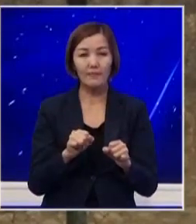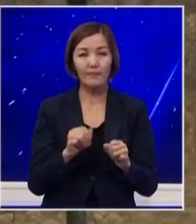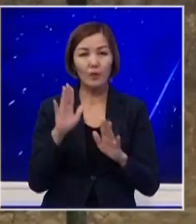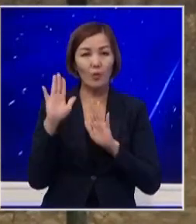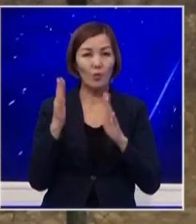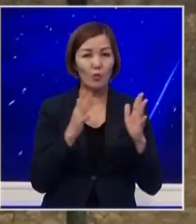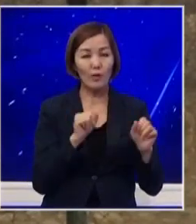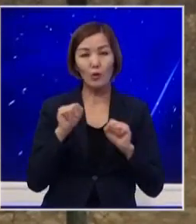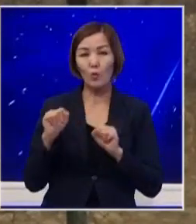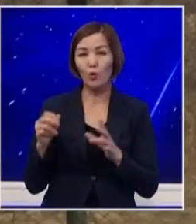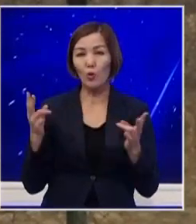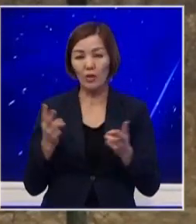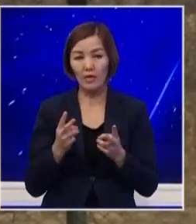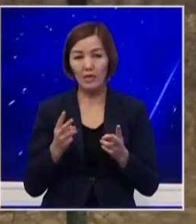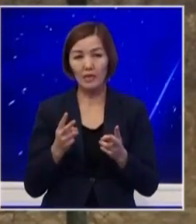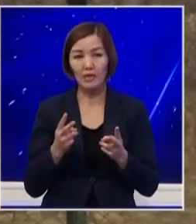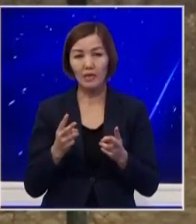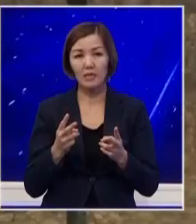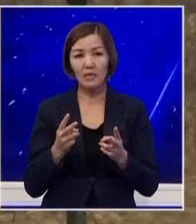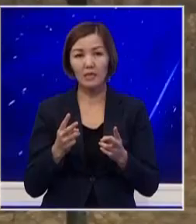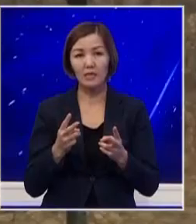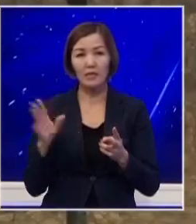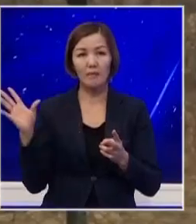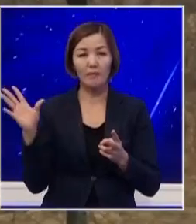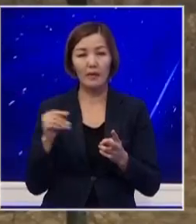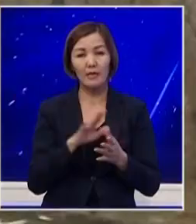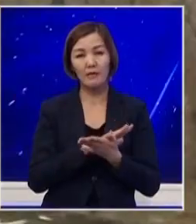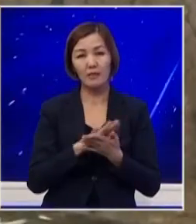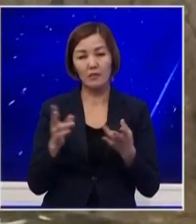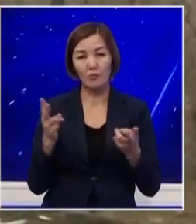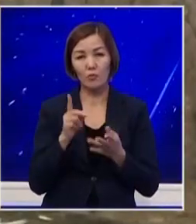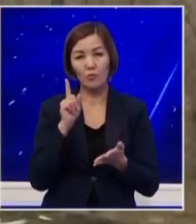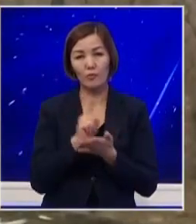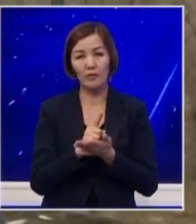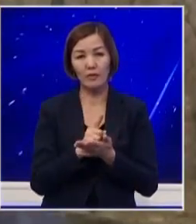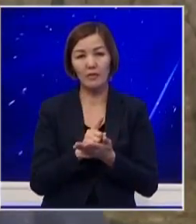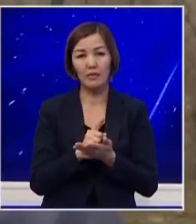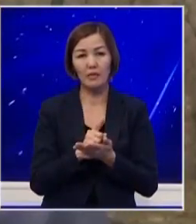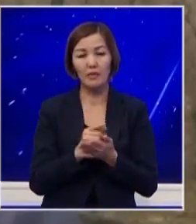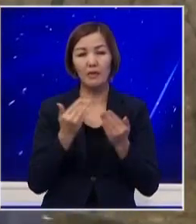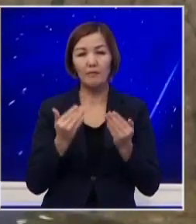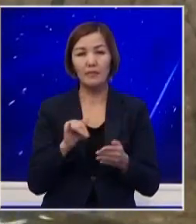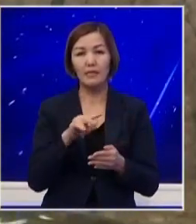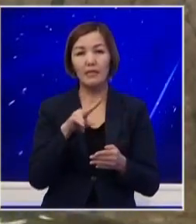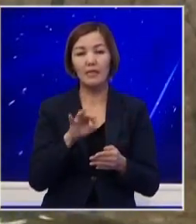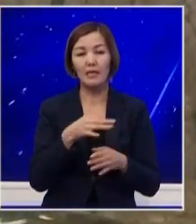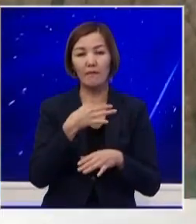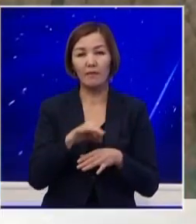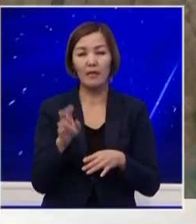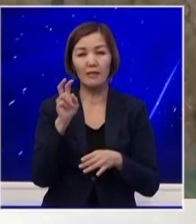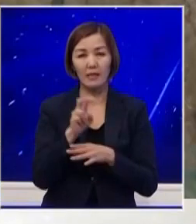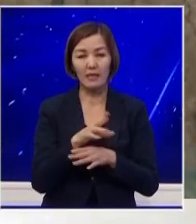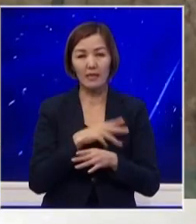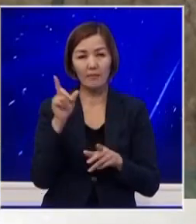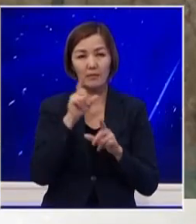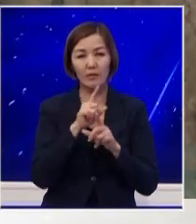Орманды қорғау керек, айналамызды ластамау қажет. Біз Іле Алатау филиалынан келдік, Ақсай филиалынан. біздің